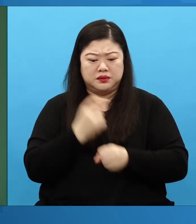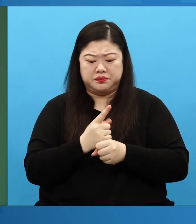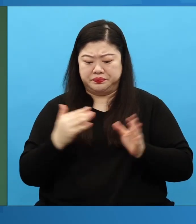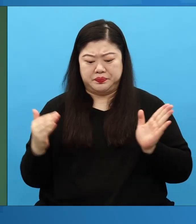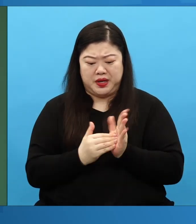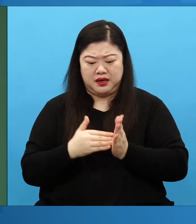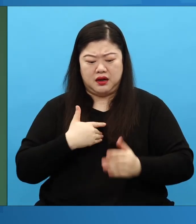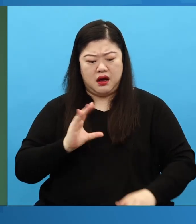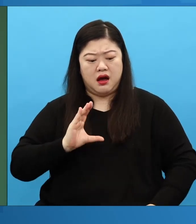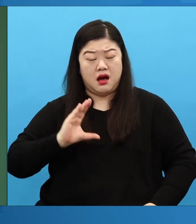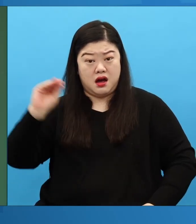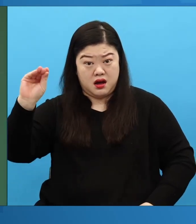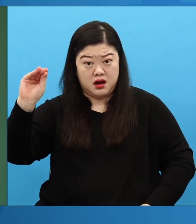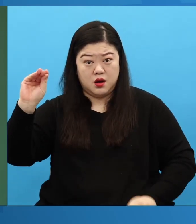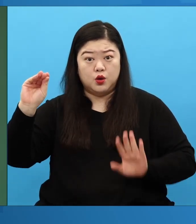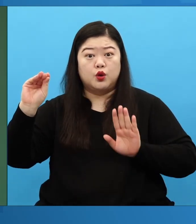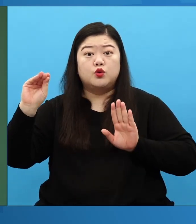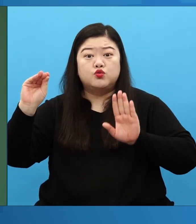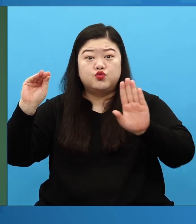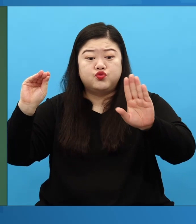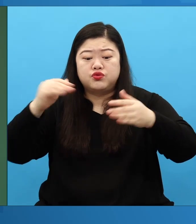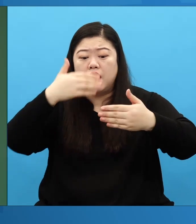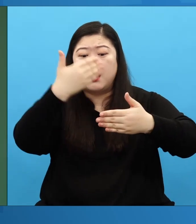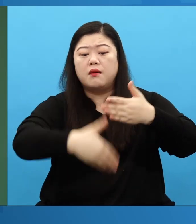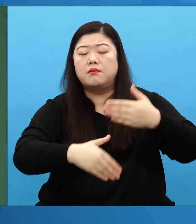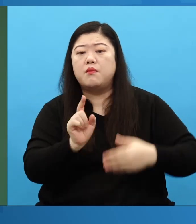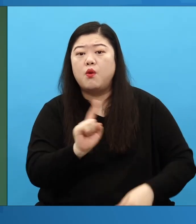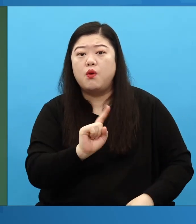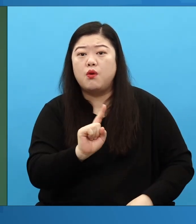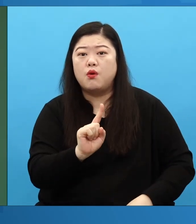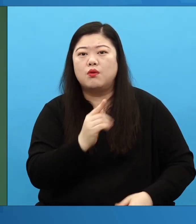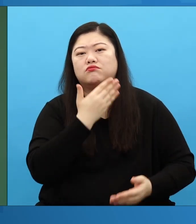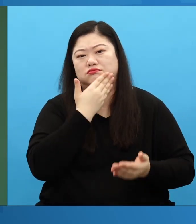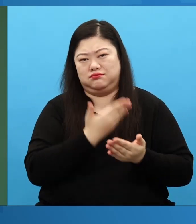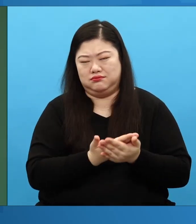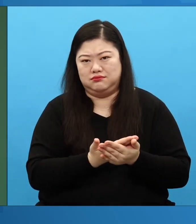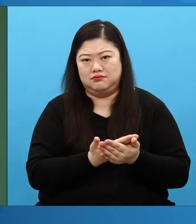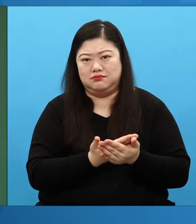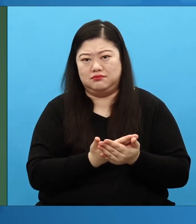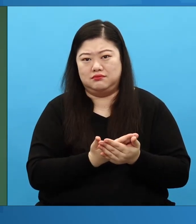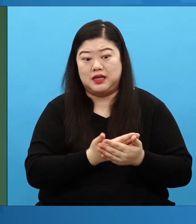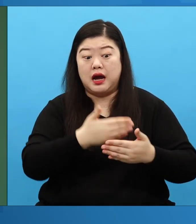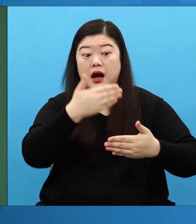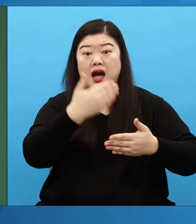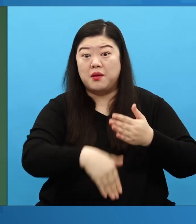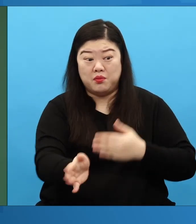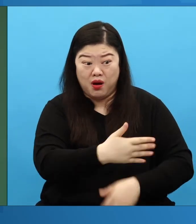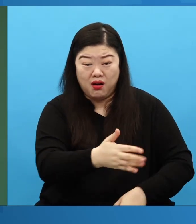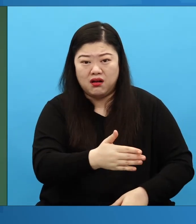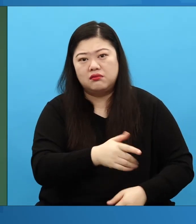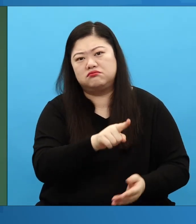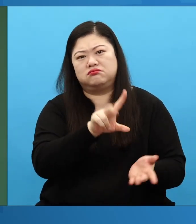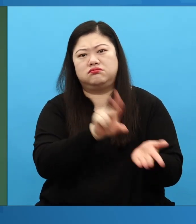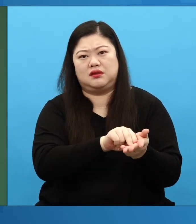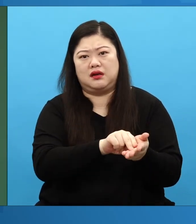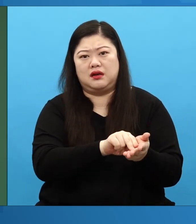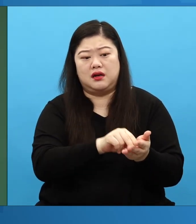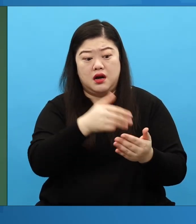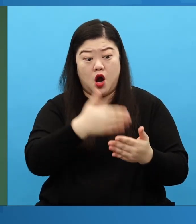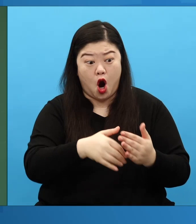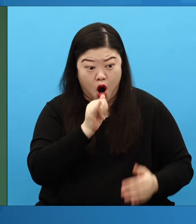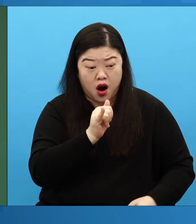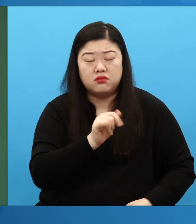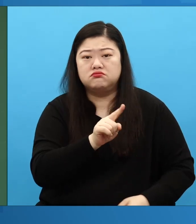then once you leave, what is it that you will leave behind? 이렇게 보면은 정확해져요. And if you look at it this way, it's actually accurate. 가만 생각하니까 내가